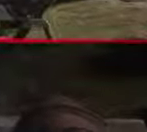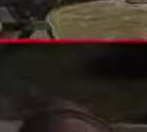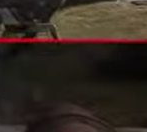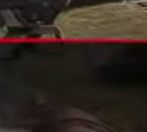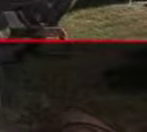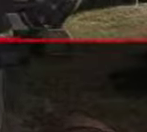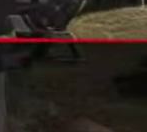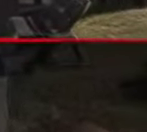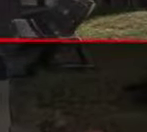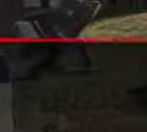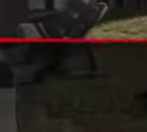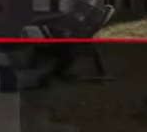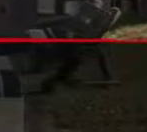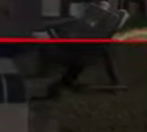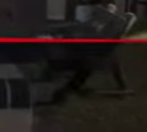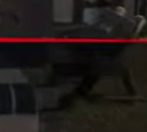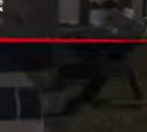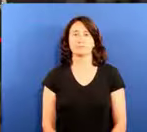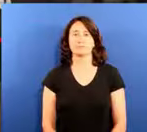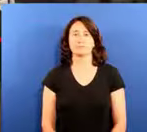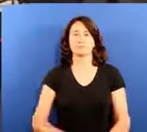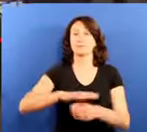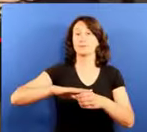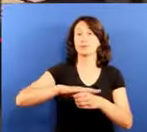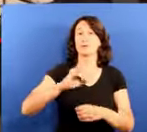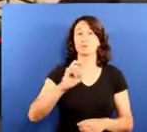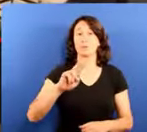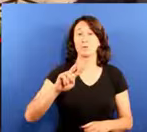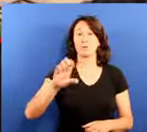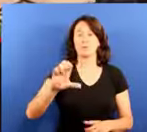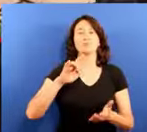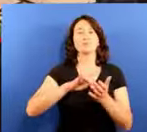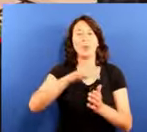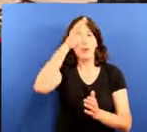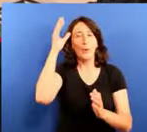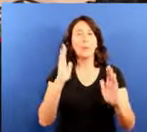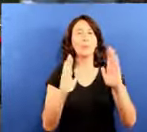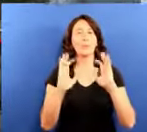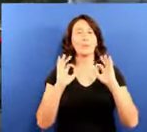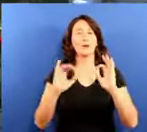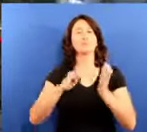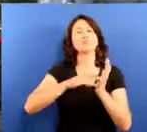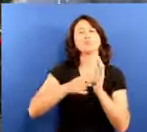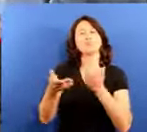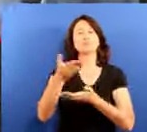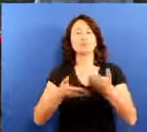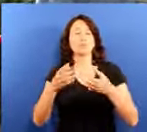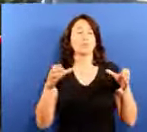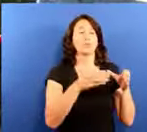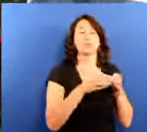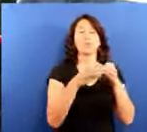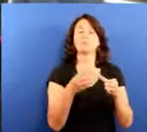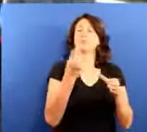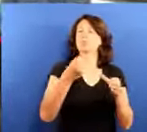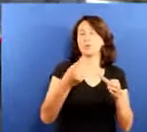Miren Josune Arizundo Kulturako Foru Diputatuak Amorebietako Orue Zentroko belaunaldien arteko landegia bisitatu du. Landegia hau da